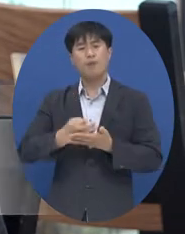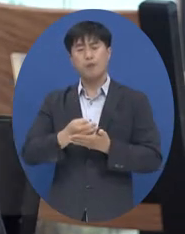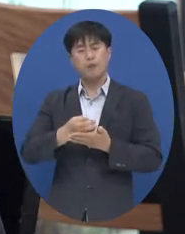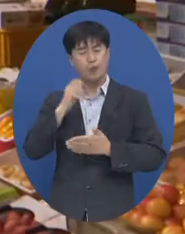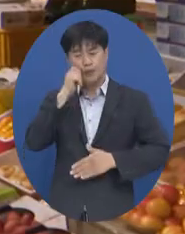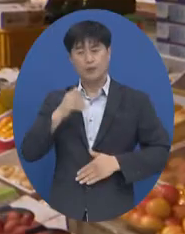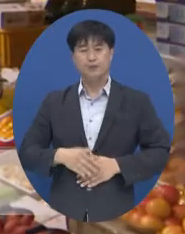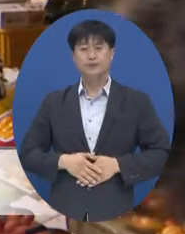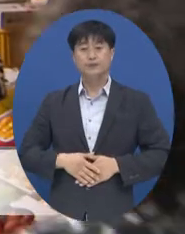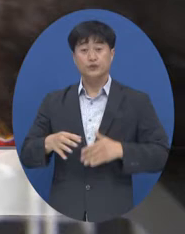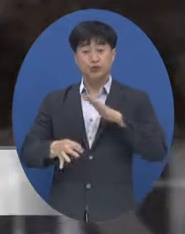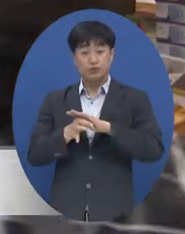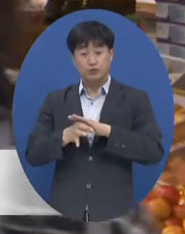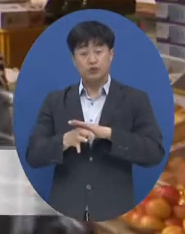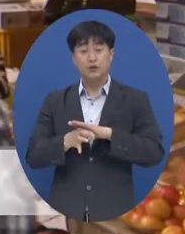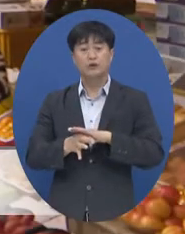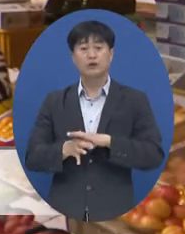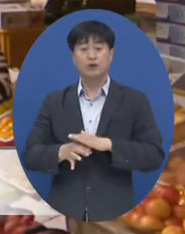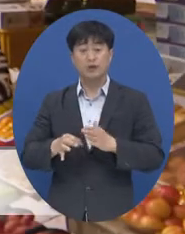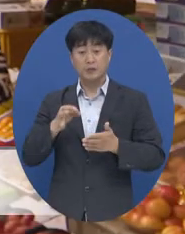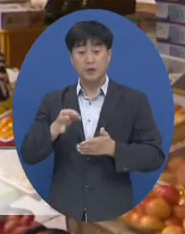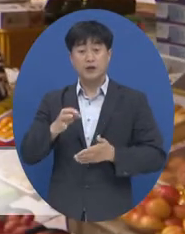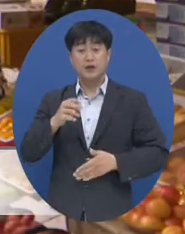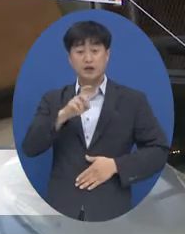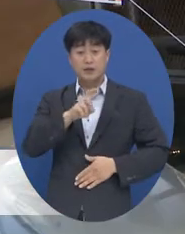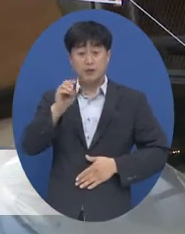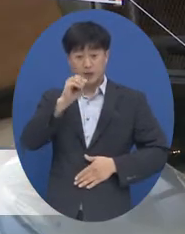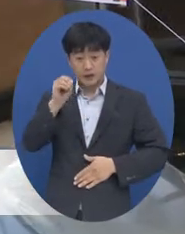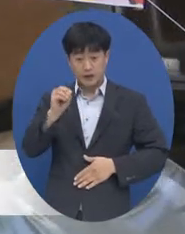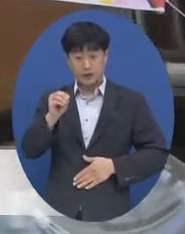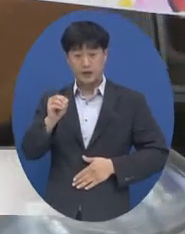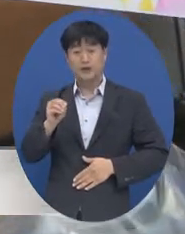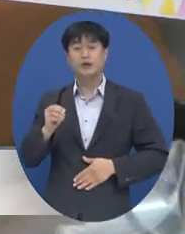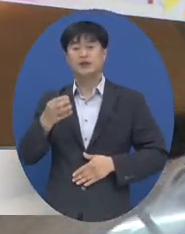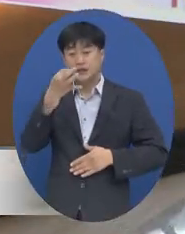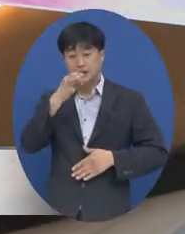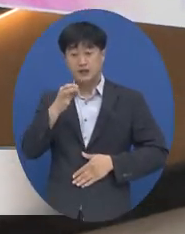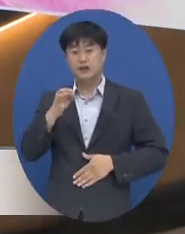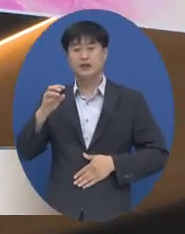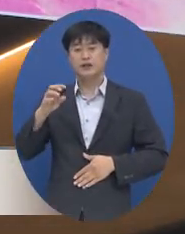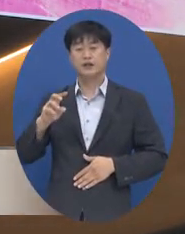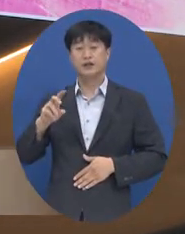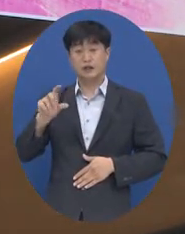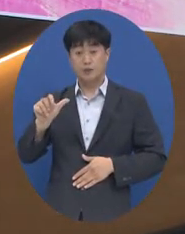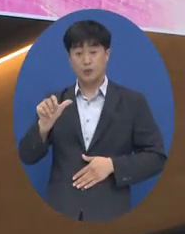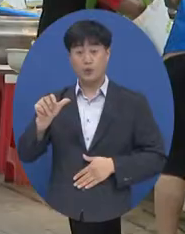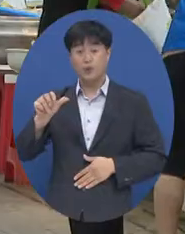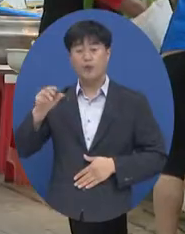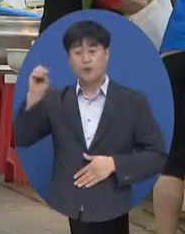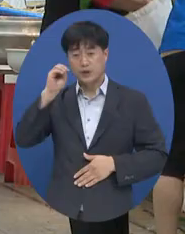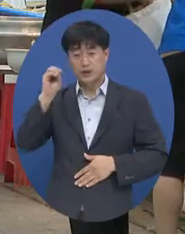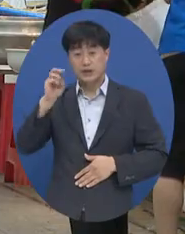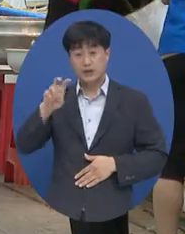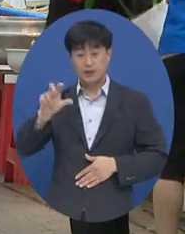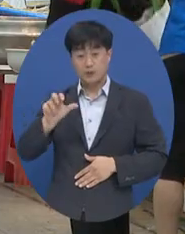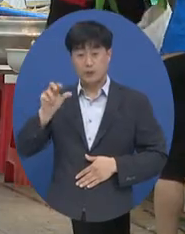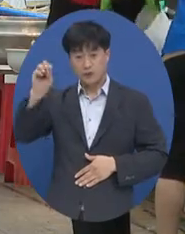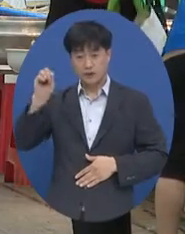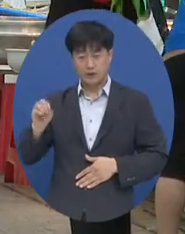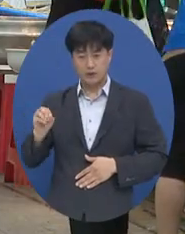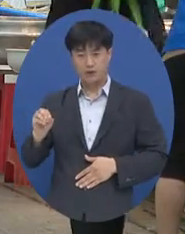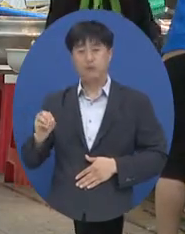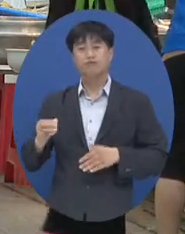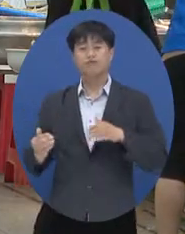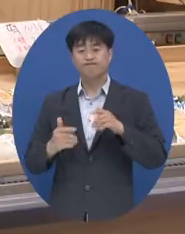어려운데. 충전 금액의 10%였던 인센티브가 18일부터 오는 11월 17일까지 두 달 동안 최대